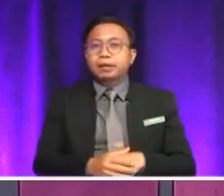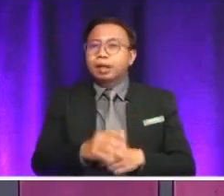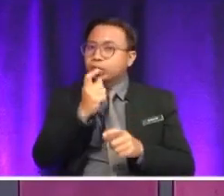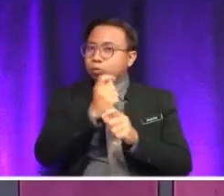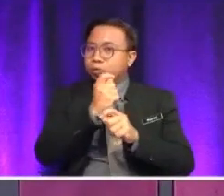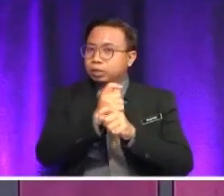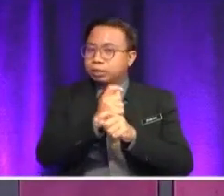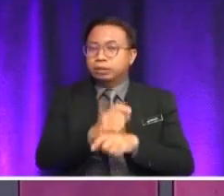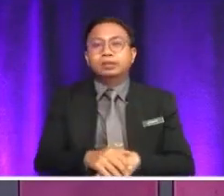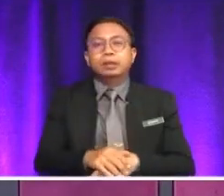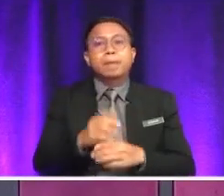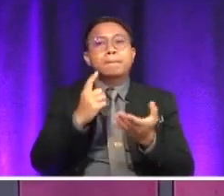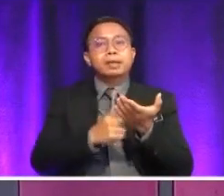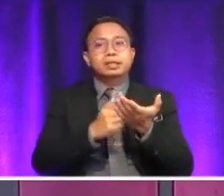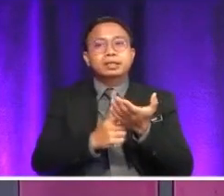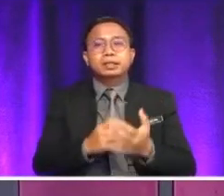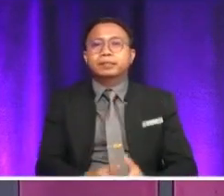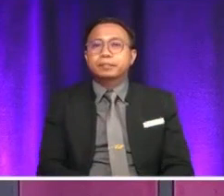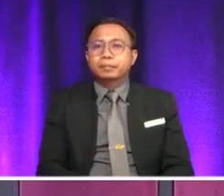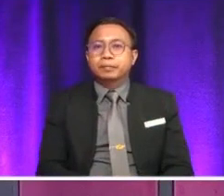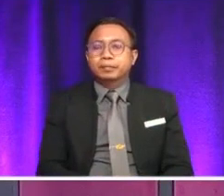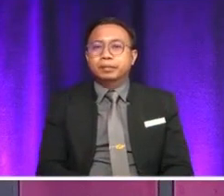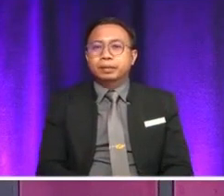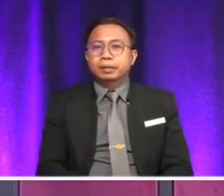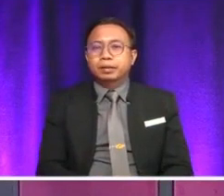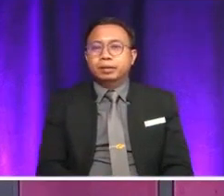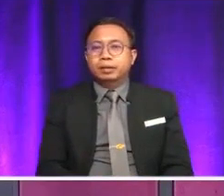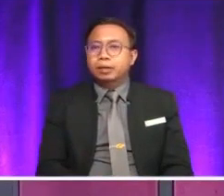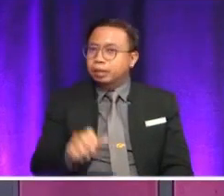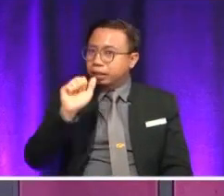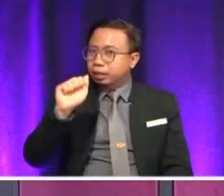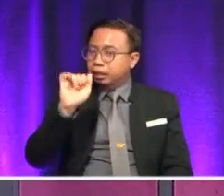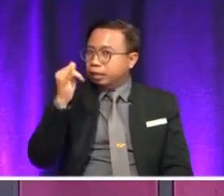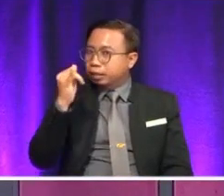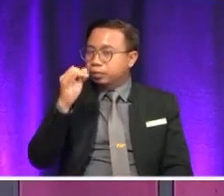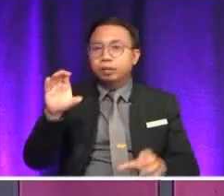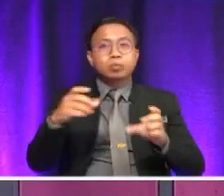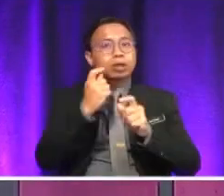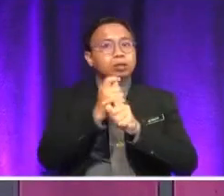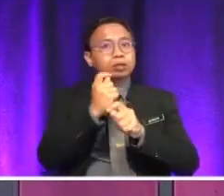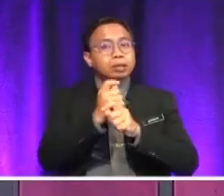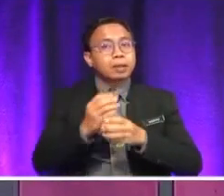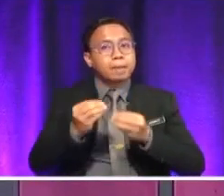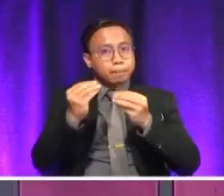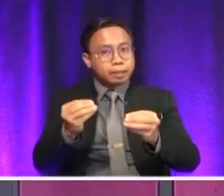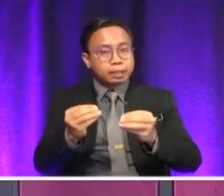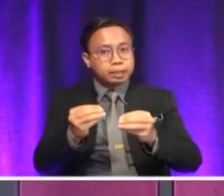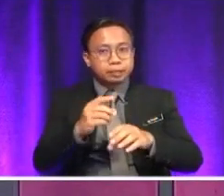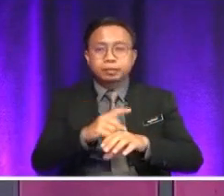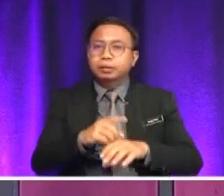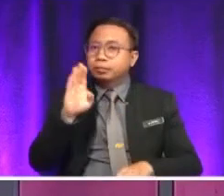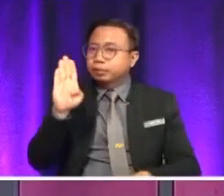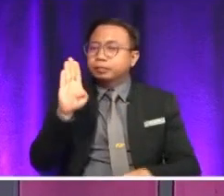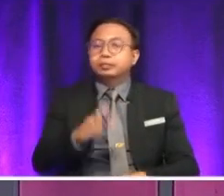tugasan-tugasan dan juga berbincang. Kalau contohnya A ni tak boleh nak buat tugasan ni, bagi pada